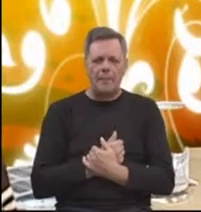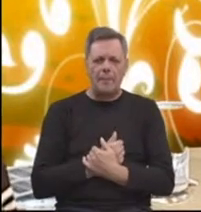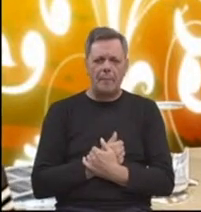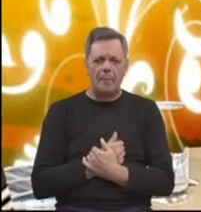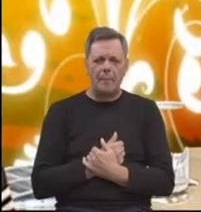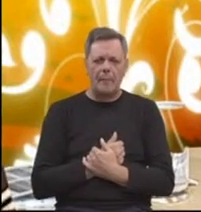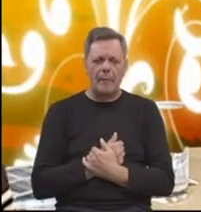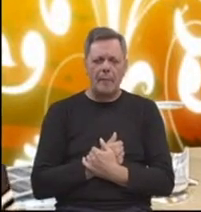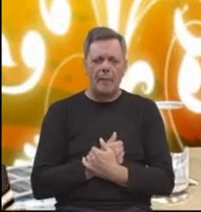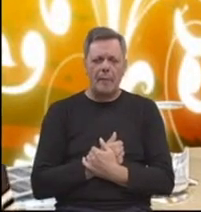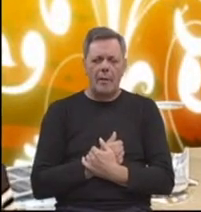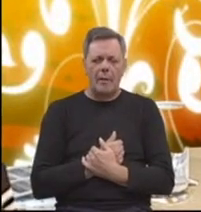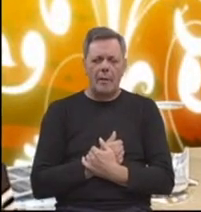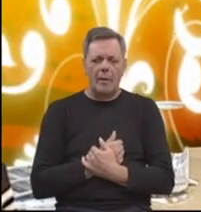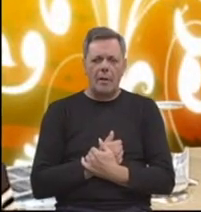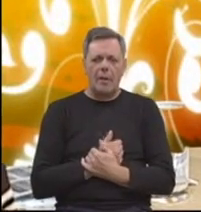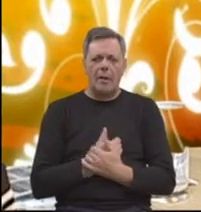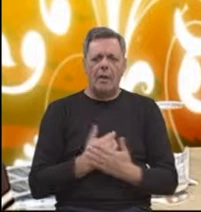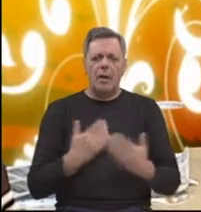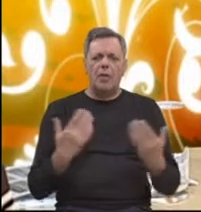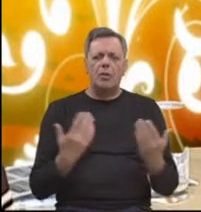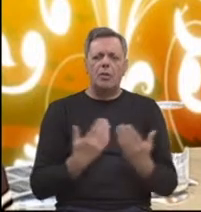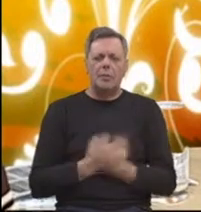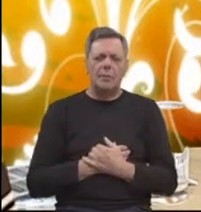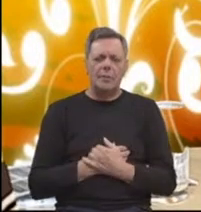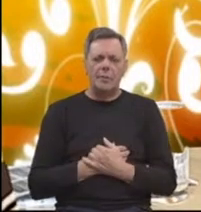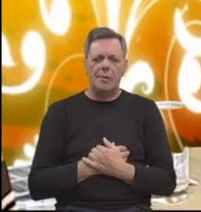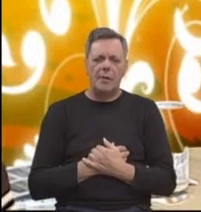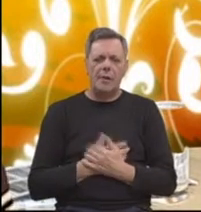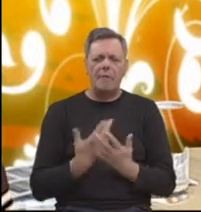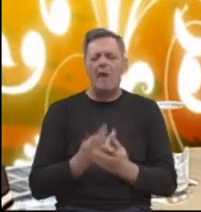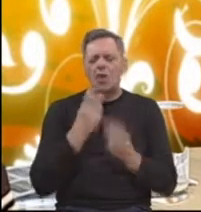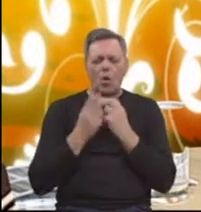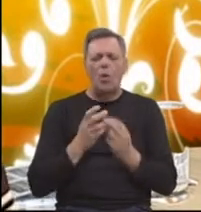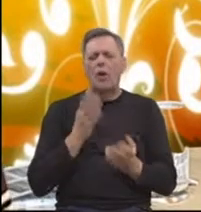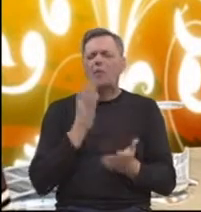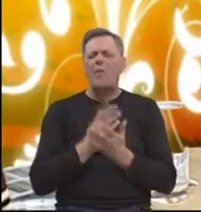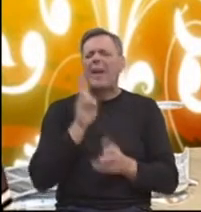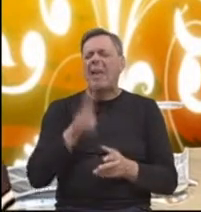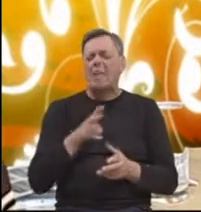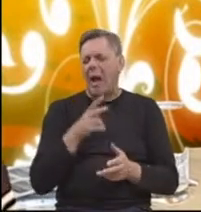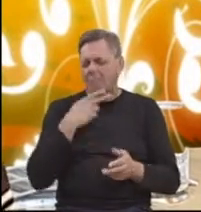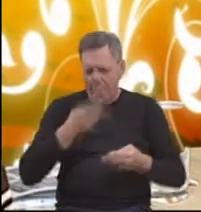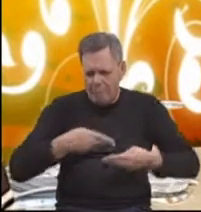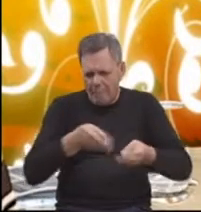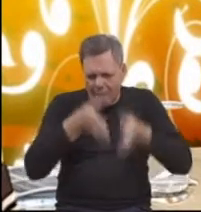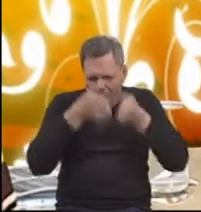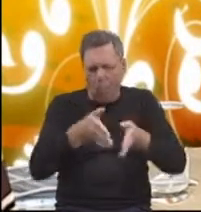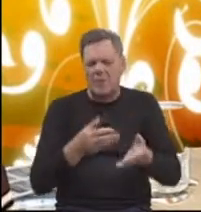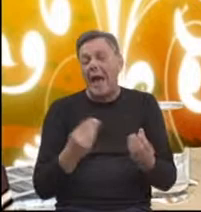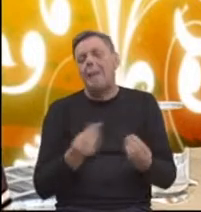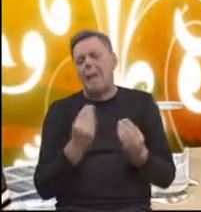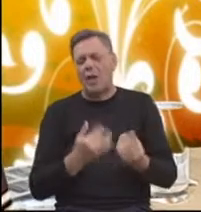se nismo dogovarali prije. Znači, što je, uvijek vaš kongres ima neku poantu, uvijek ima fokus na nešto